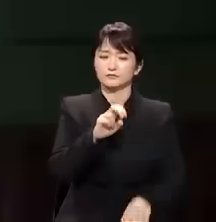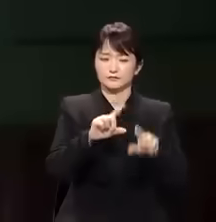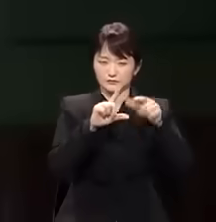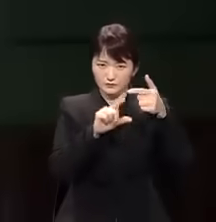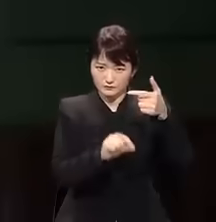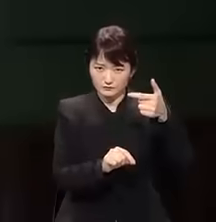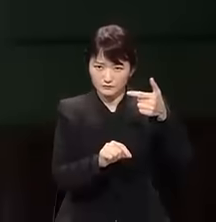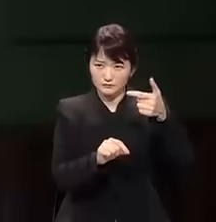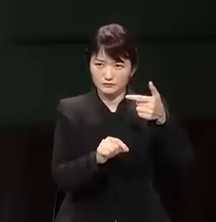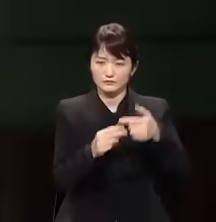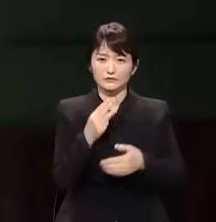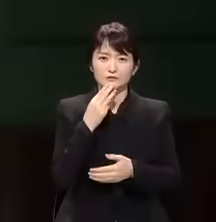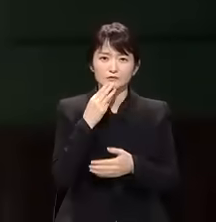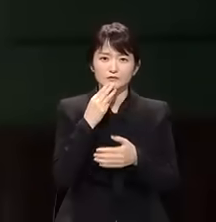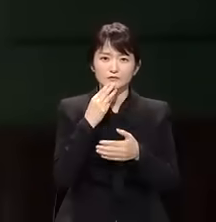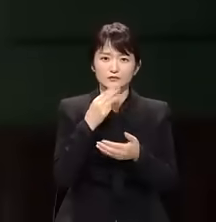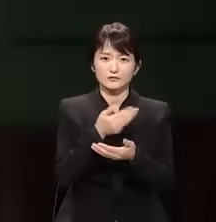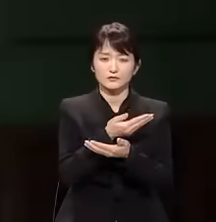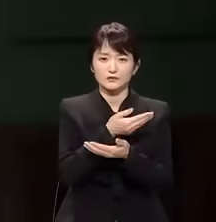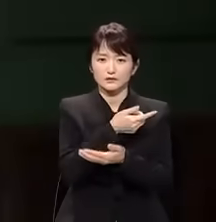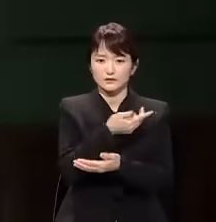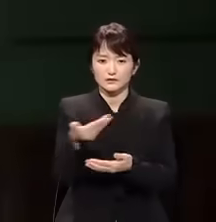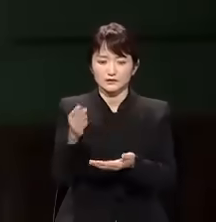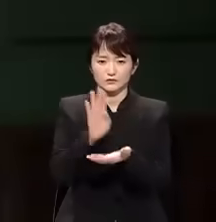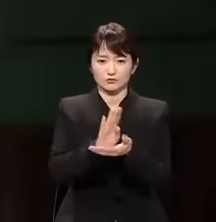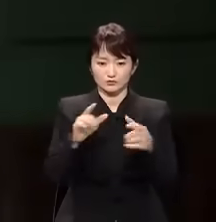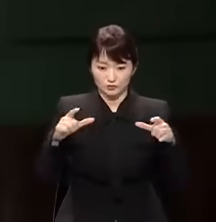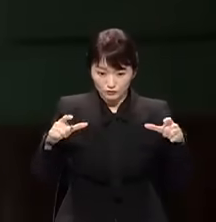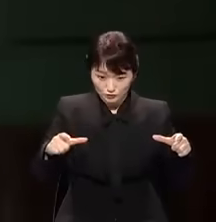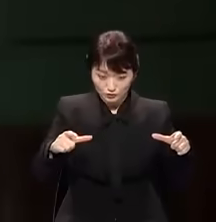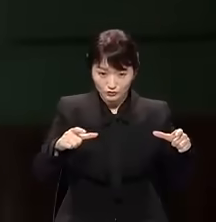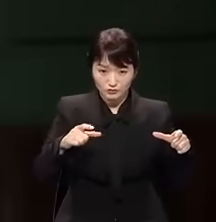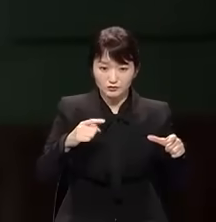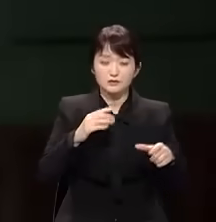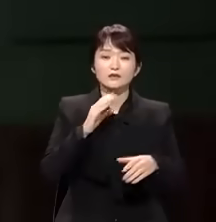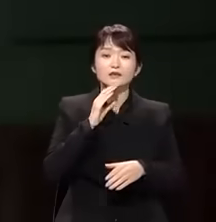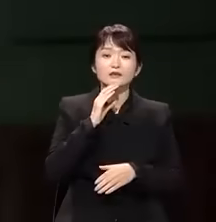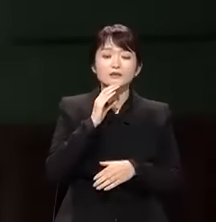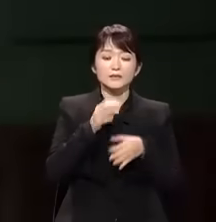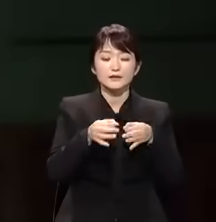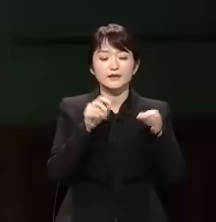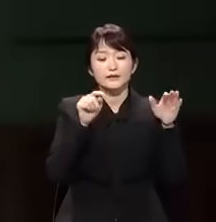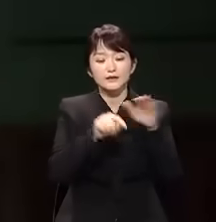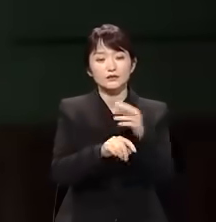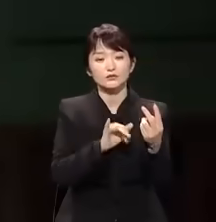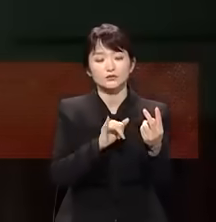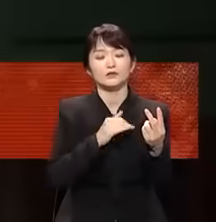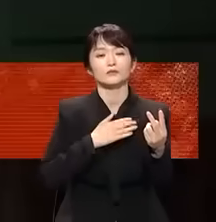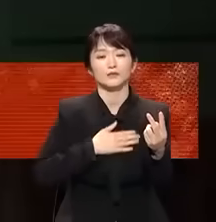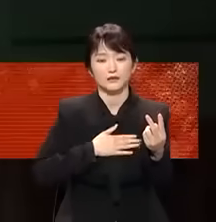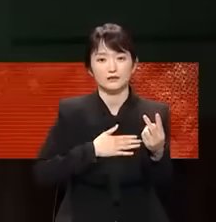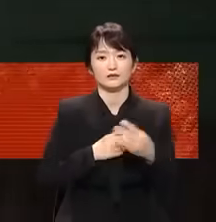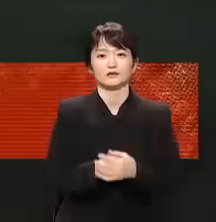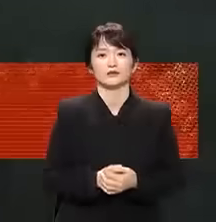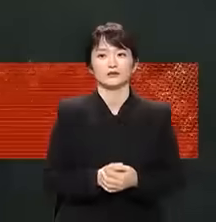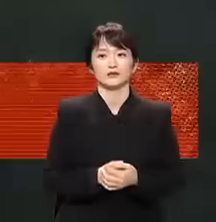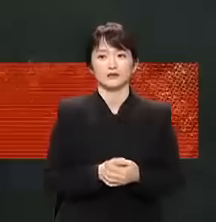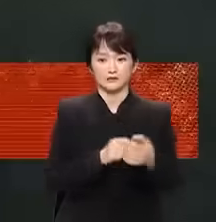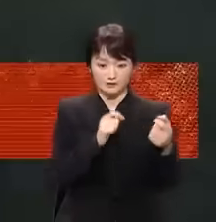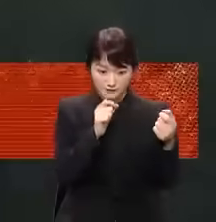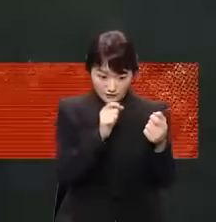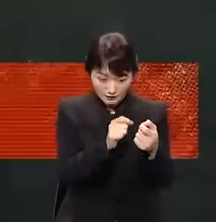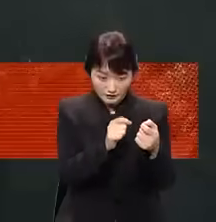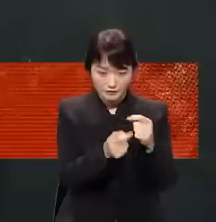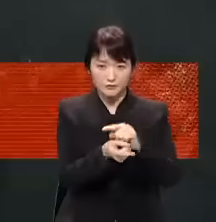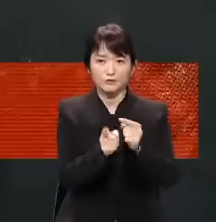6월에이 서울 강북구의 한 집에 갔다가이 40대 여성과 알게됐습니다 입니다 그리고 두 사람은 급격히 가까워져서 그 이후에도 계속